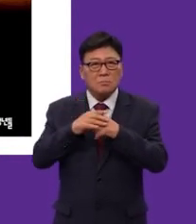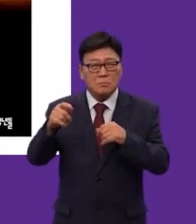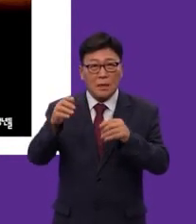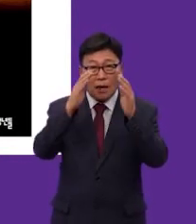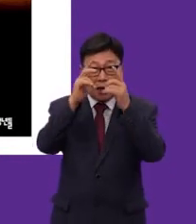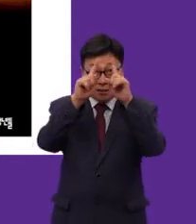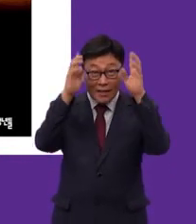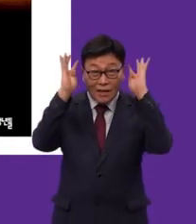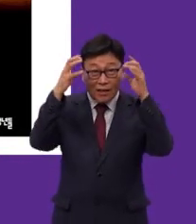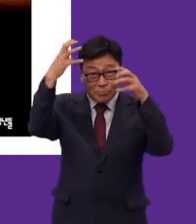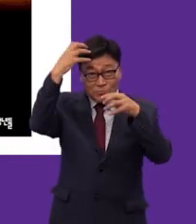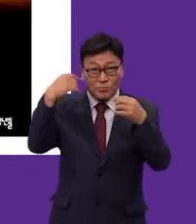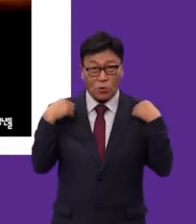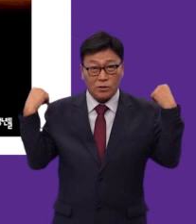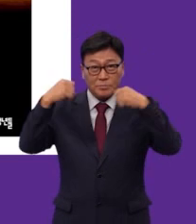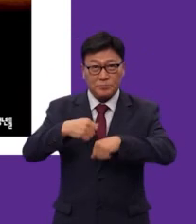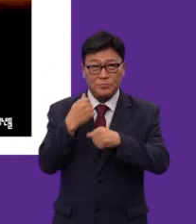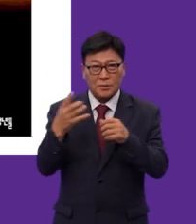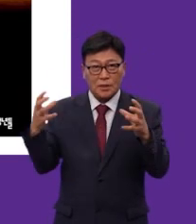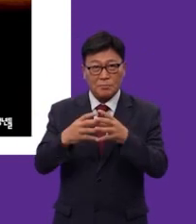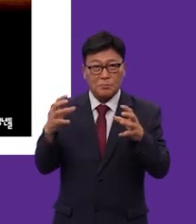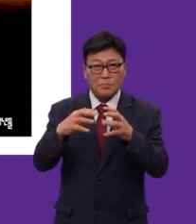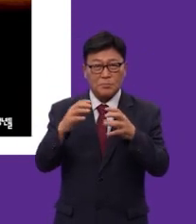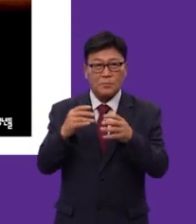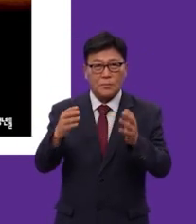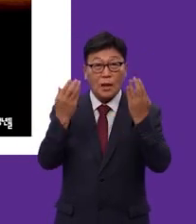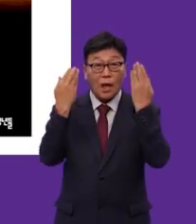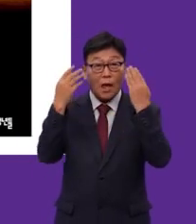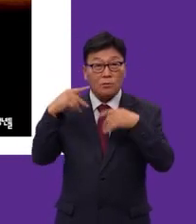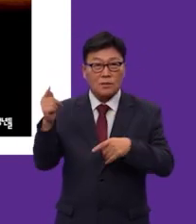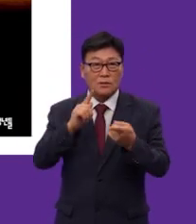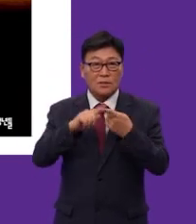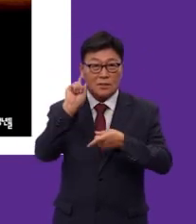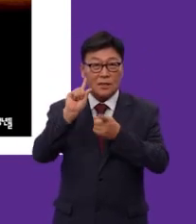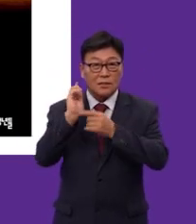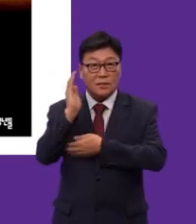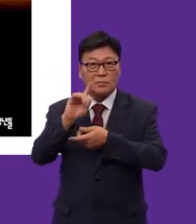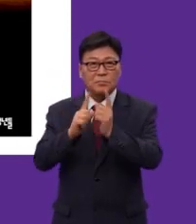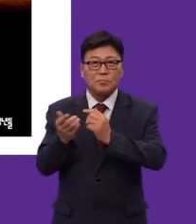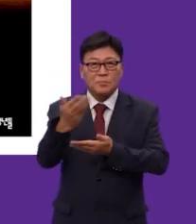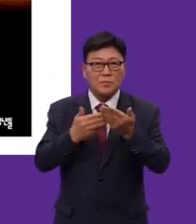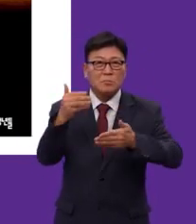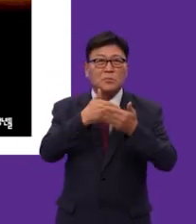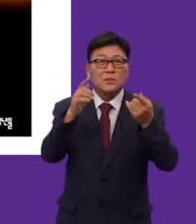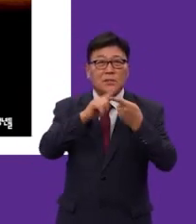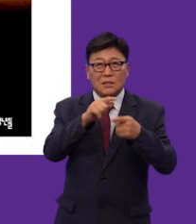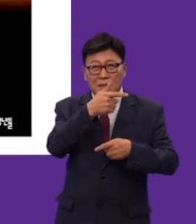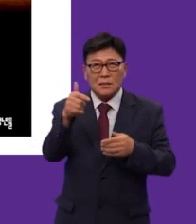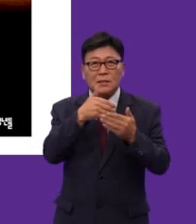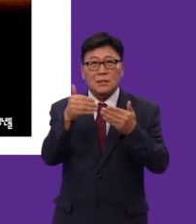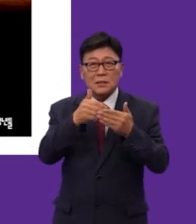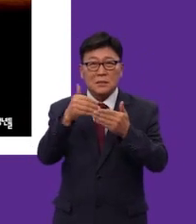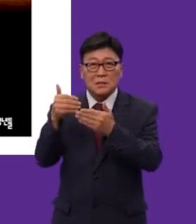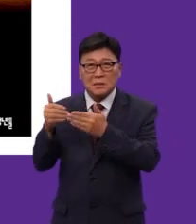학사모와 졸업 가운을 입고 함께 모여서 학자금 대출에 대한 이야기를 나눴고요. 미술에 대한 다양한 그림을 좀